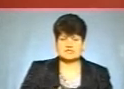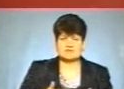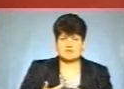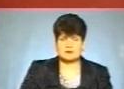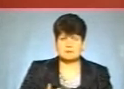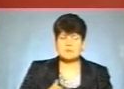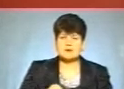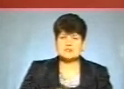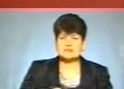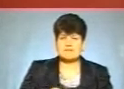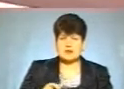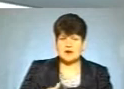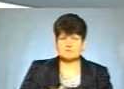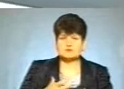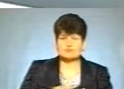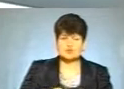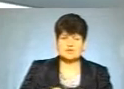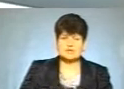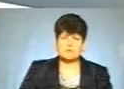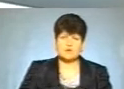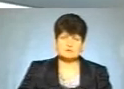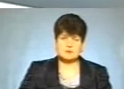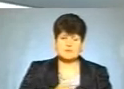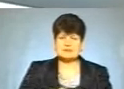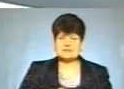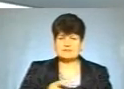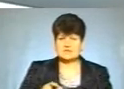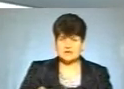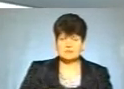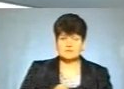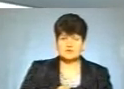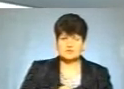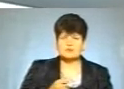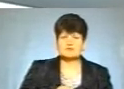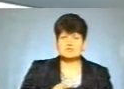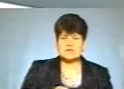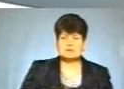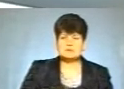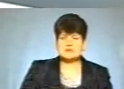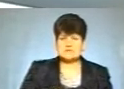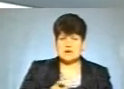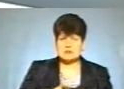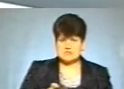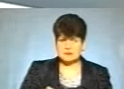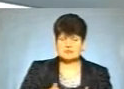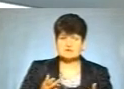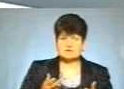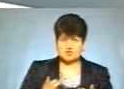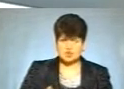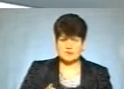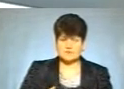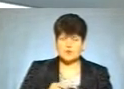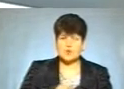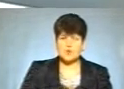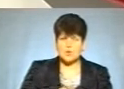Ми представляємо своїх членів профспілки, тобто працівників, які працюють в тих адміністраціях. Звичайно,